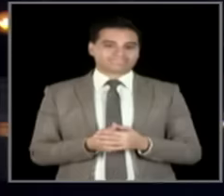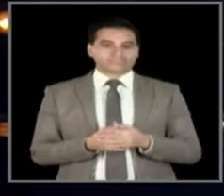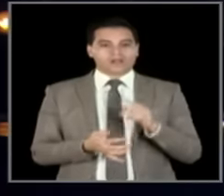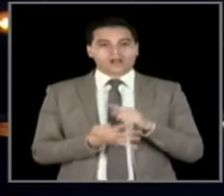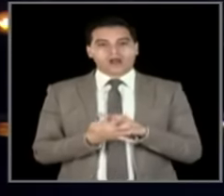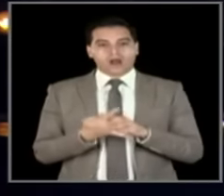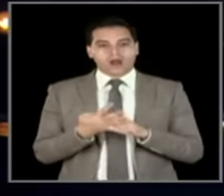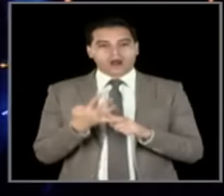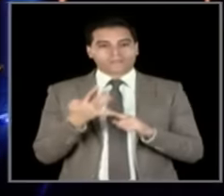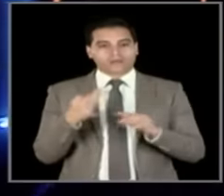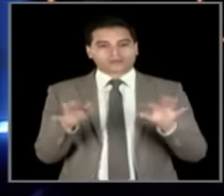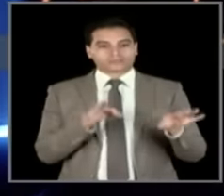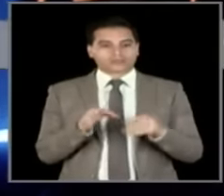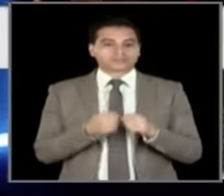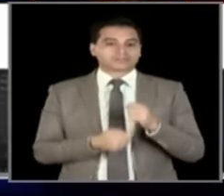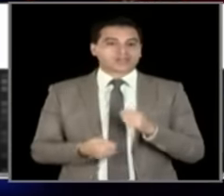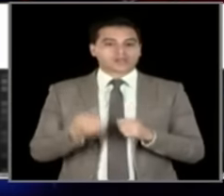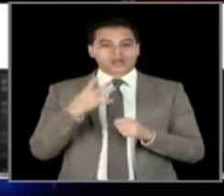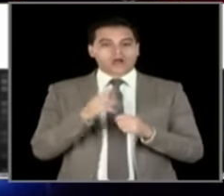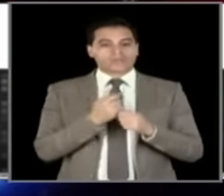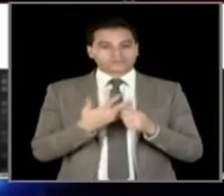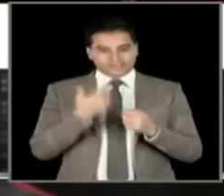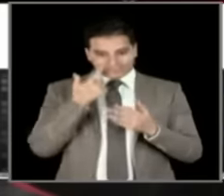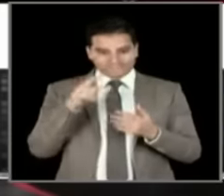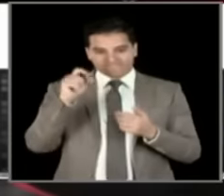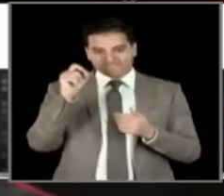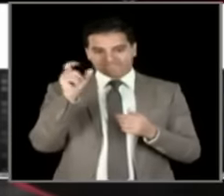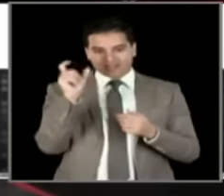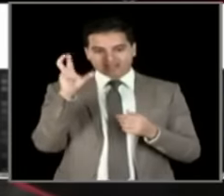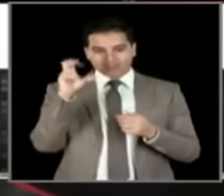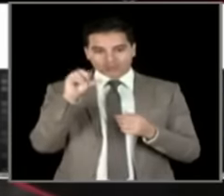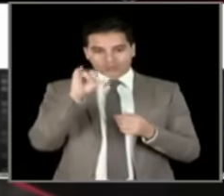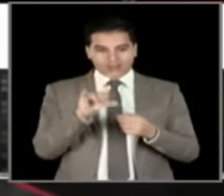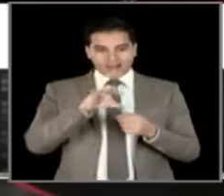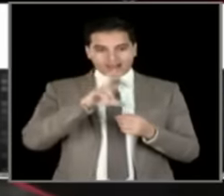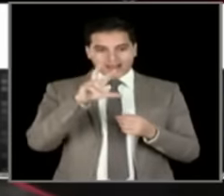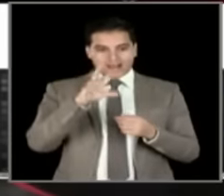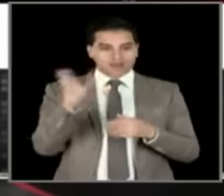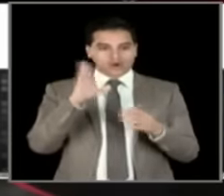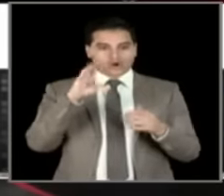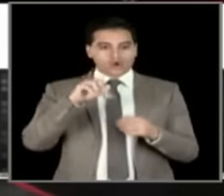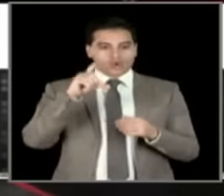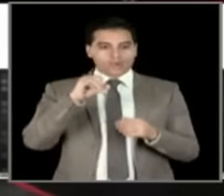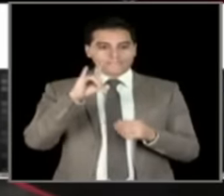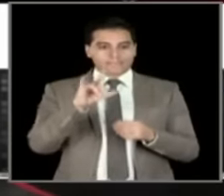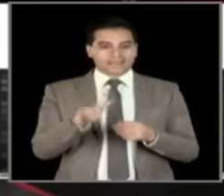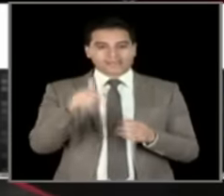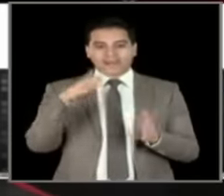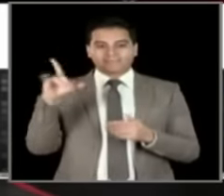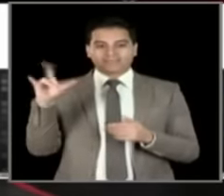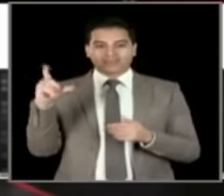أربع اختيارات بزائد 10 و -5: فنزويلا، كولومبيا،